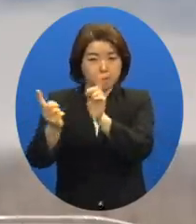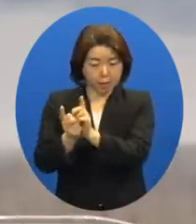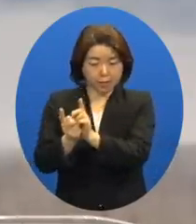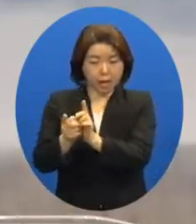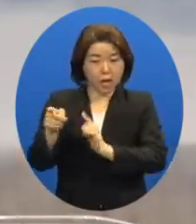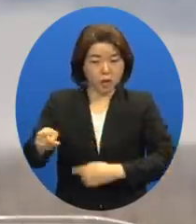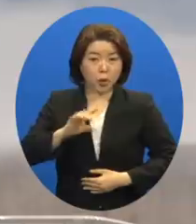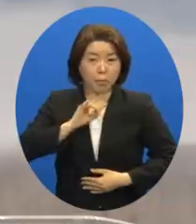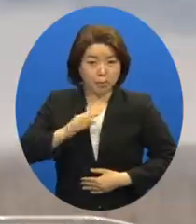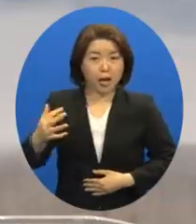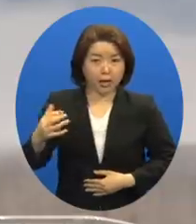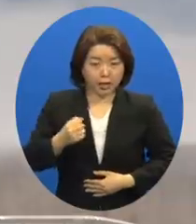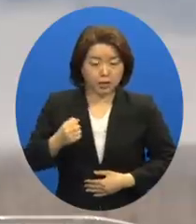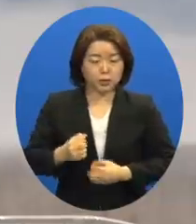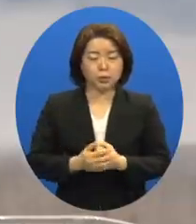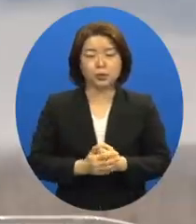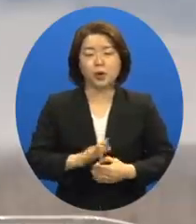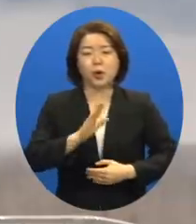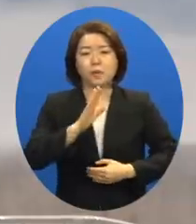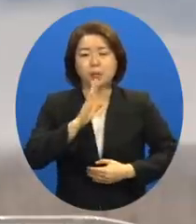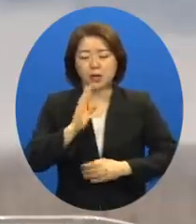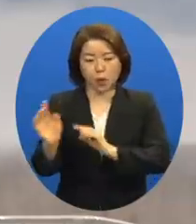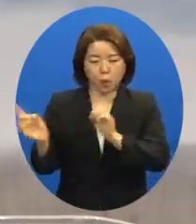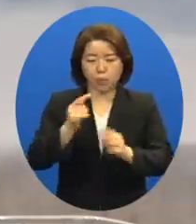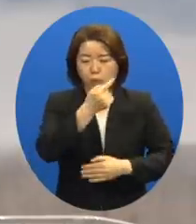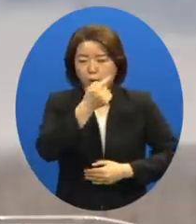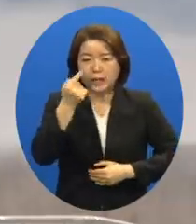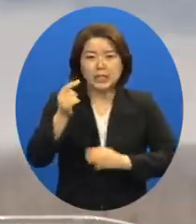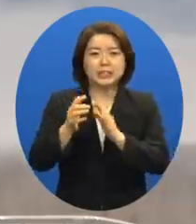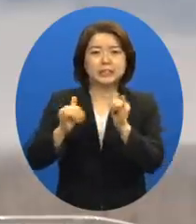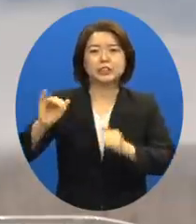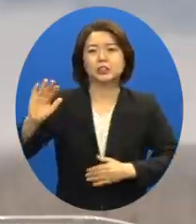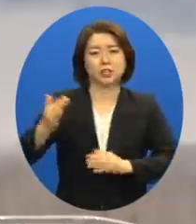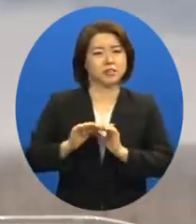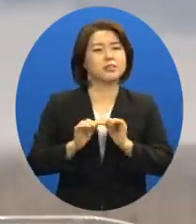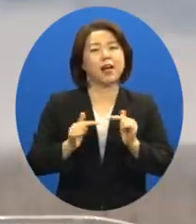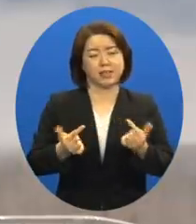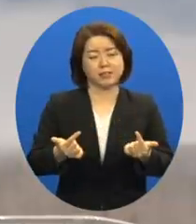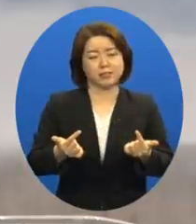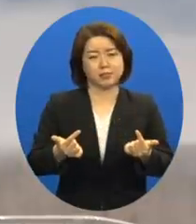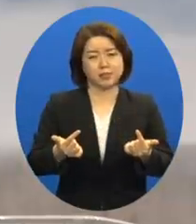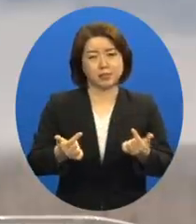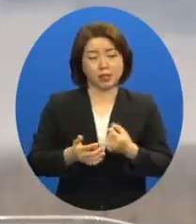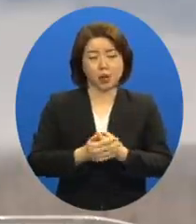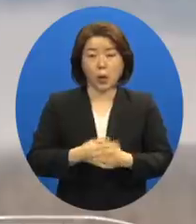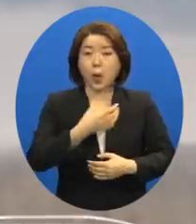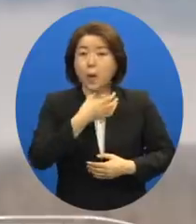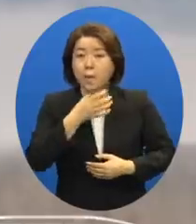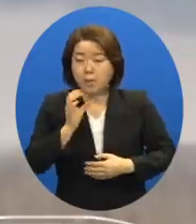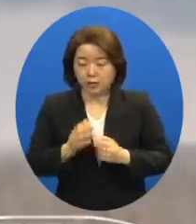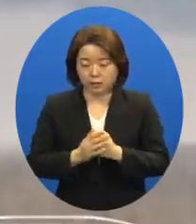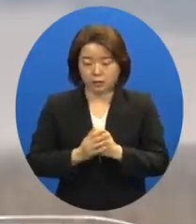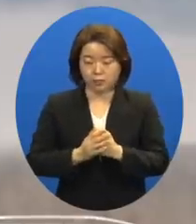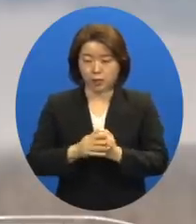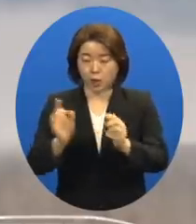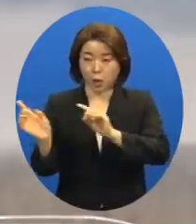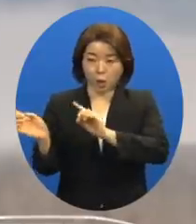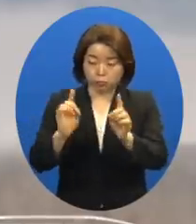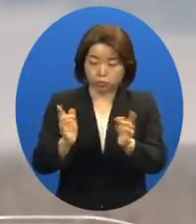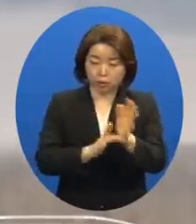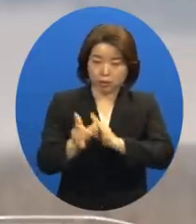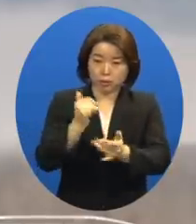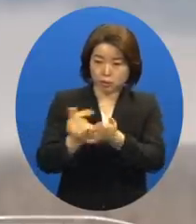것만 가지고는 그들이 바로 부활의 증인이 되지는 않았습니다. 베드로는 부활하신 예수님을